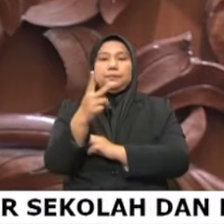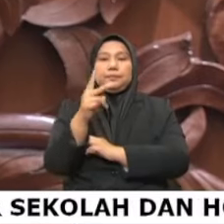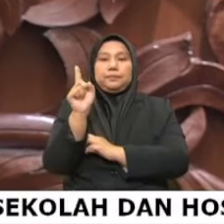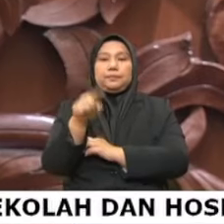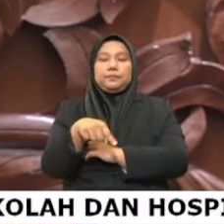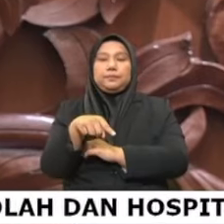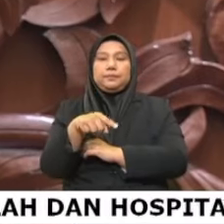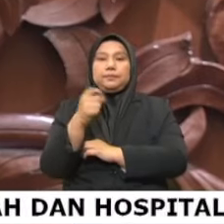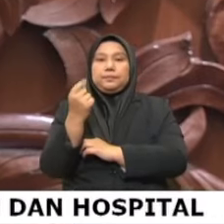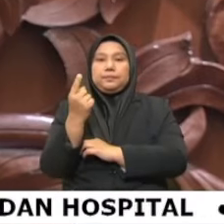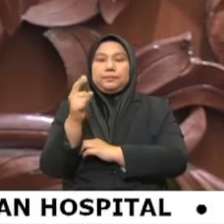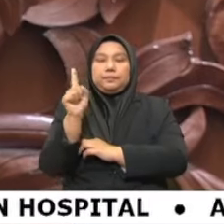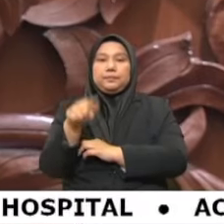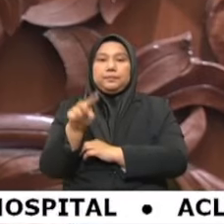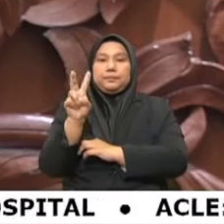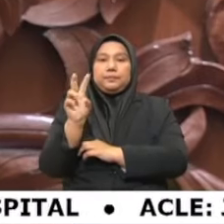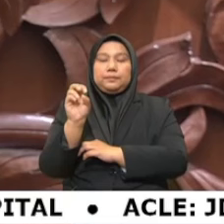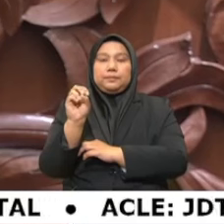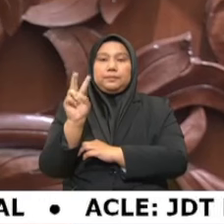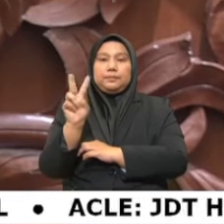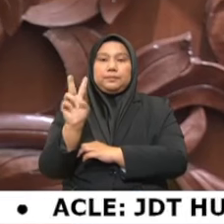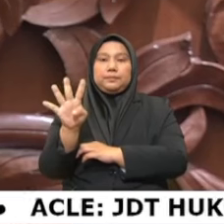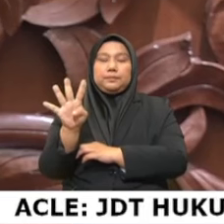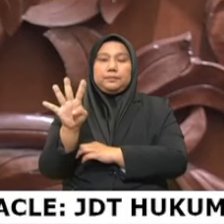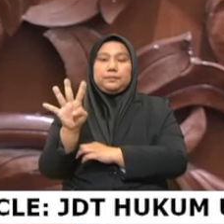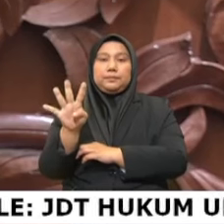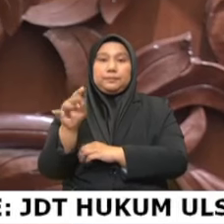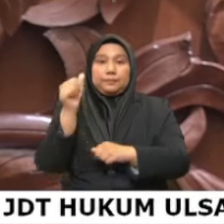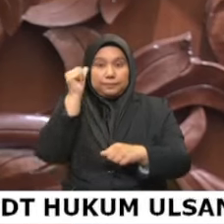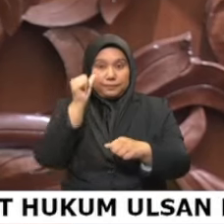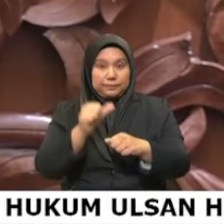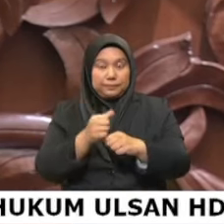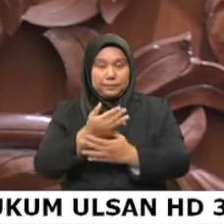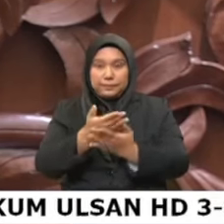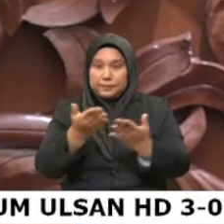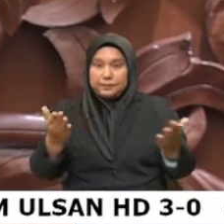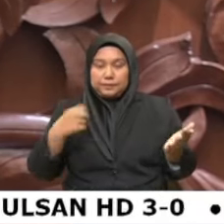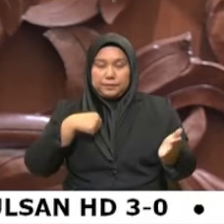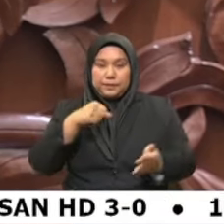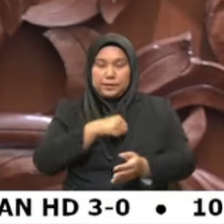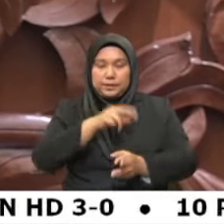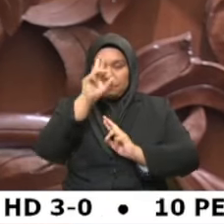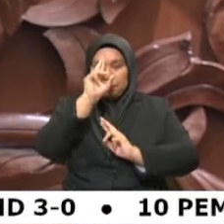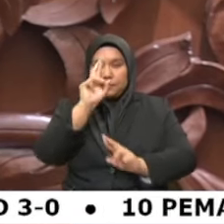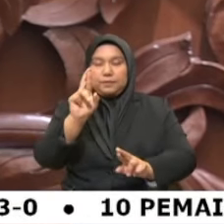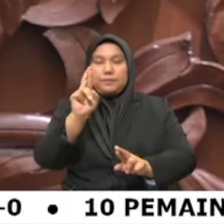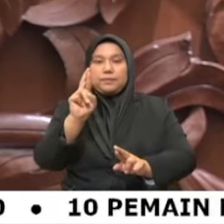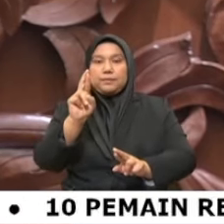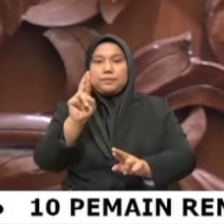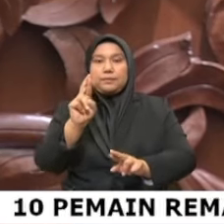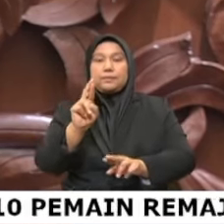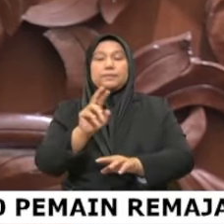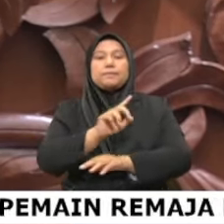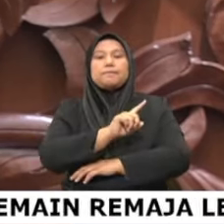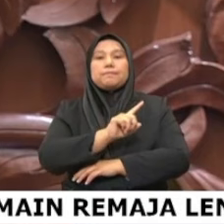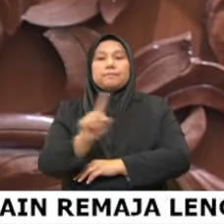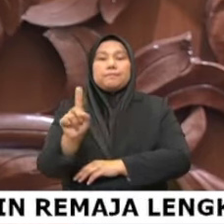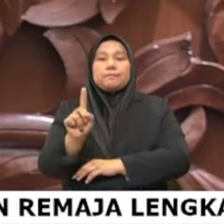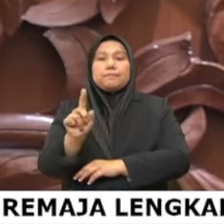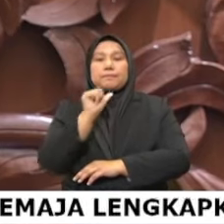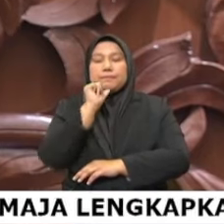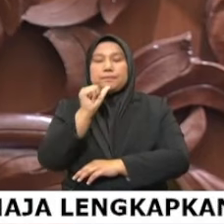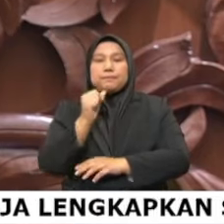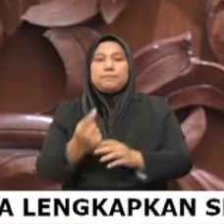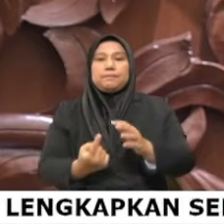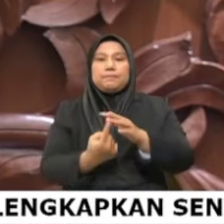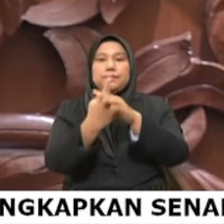November 2024. Saya ingin mengingatkan semua ahli Yang Berhormat agar tidak membangkitkan isu-isu